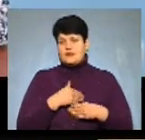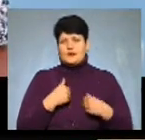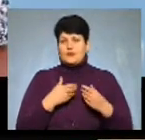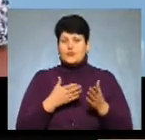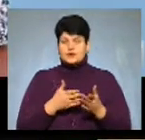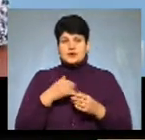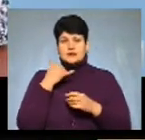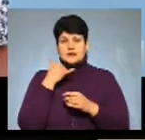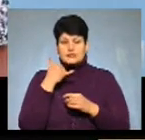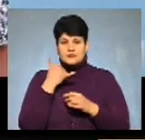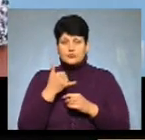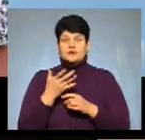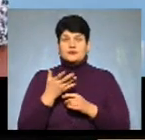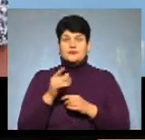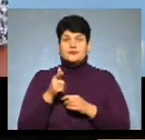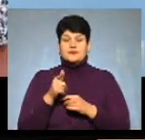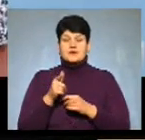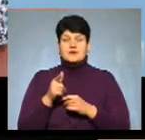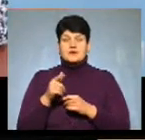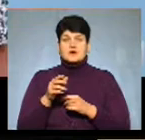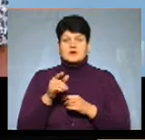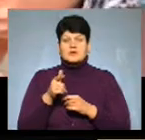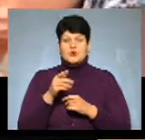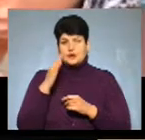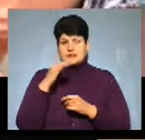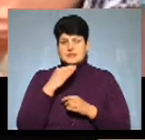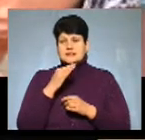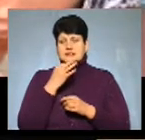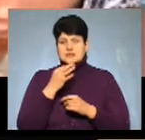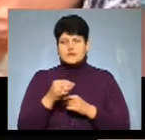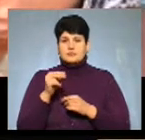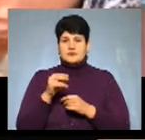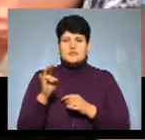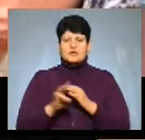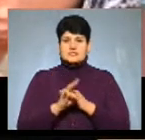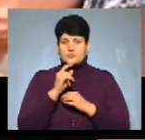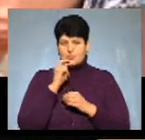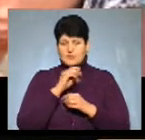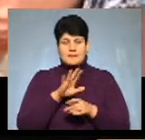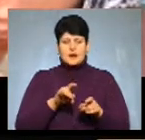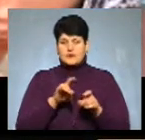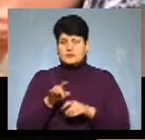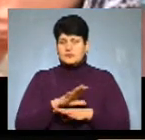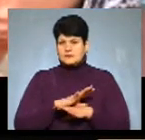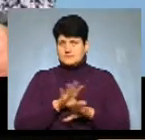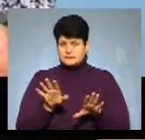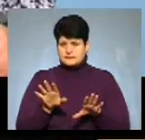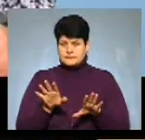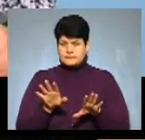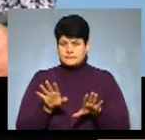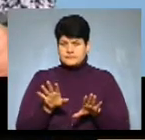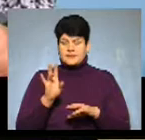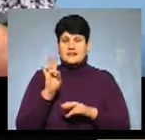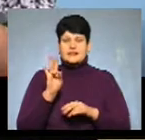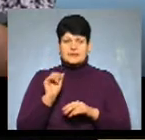хоче. Телефоном настоятель храму у Гніздичному отець Степан Балан нам сказав, що до Православної церкви України не переходитиме.